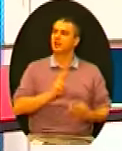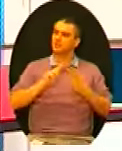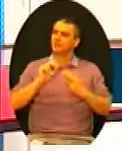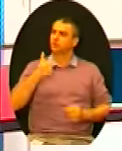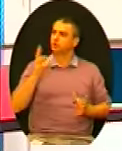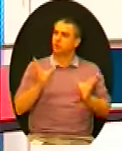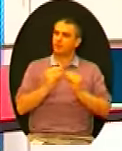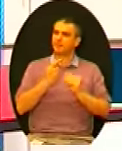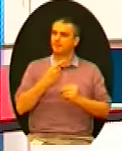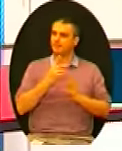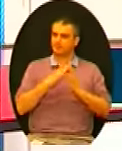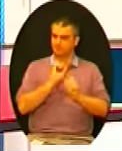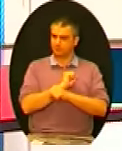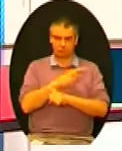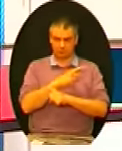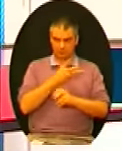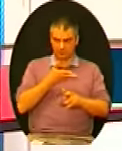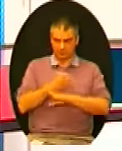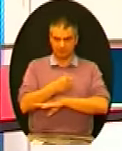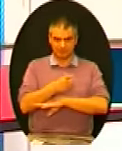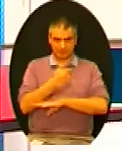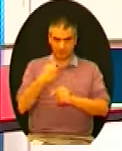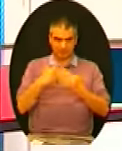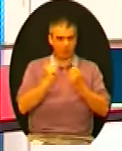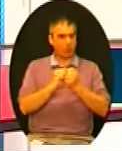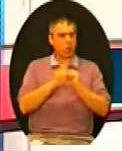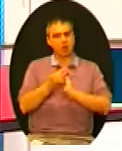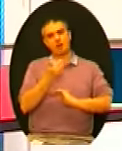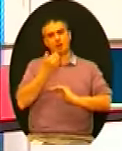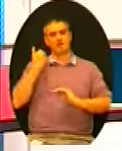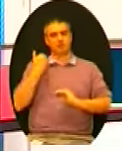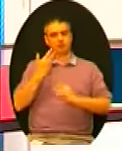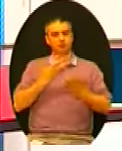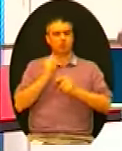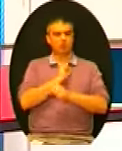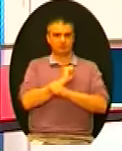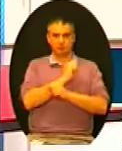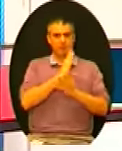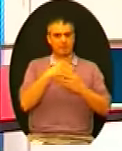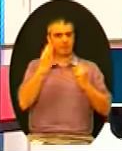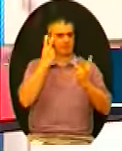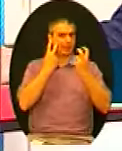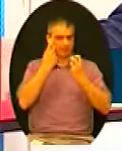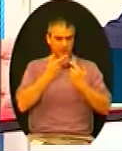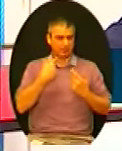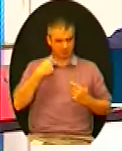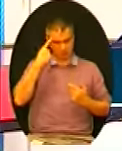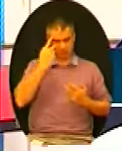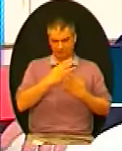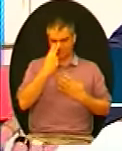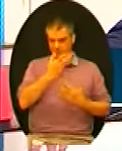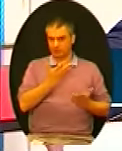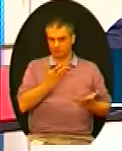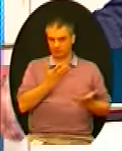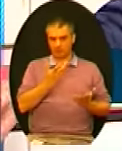הראשון עם בית הכלא הוא בכניסה הבוקר, או שעוד קודם לכן שירות בתי הסוהר העביר לו מידע? אני מניחה שראיתי את זה